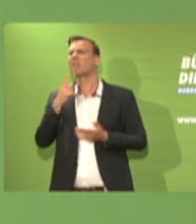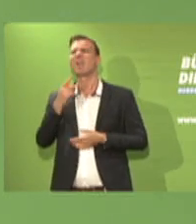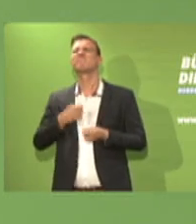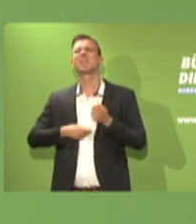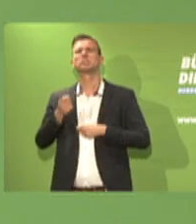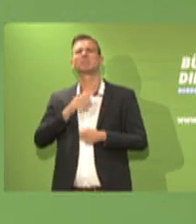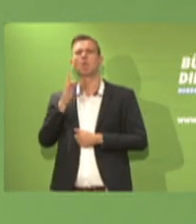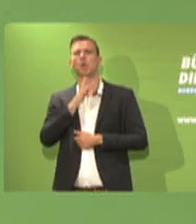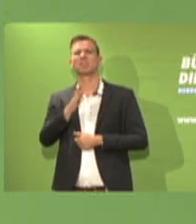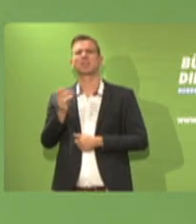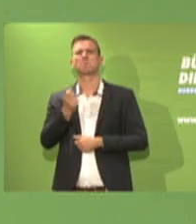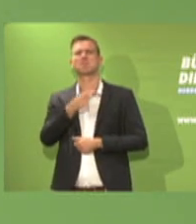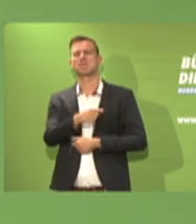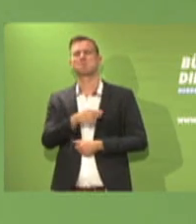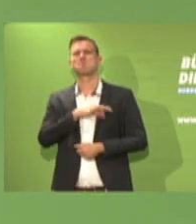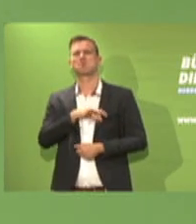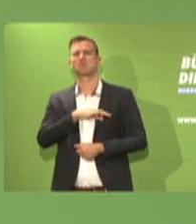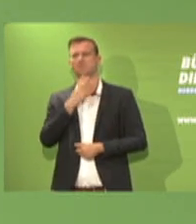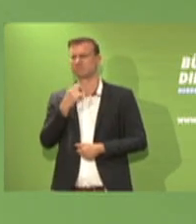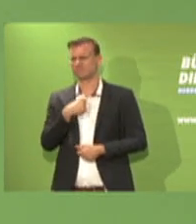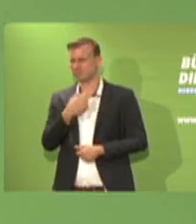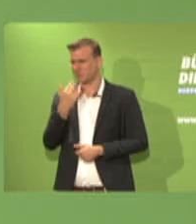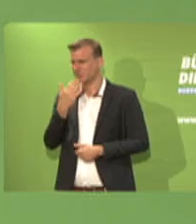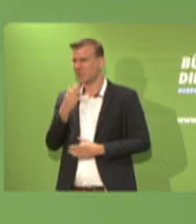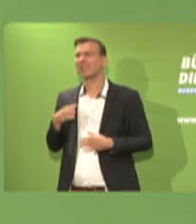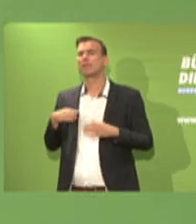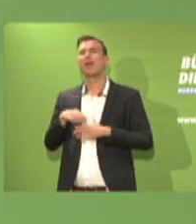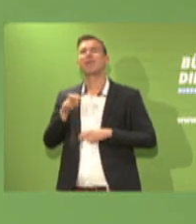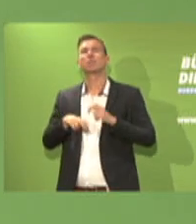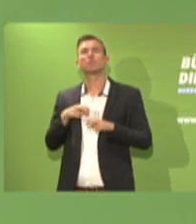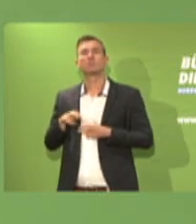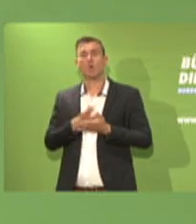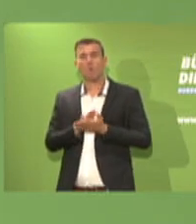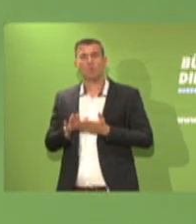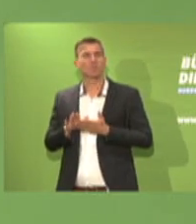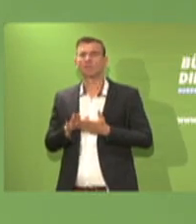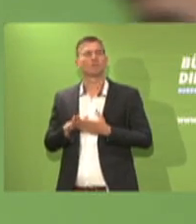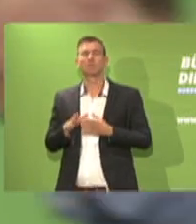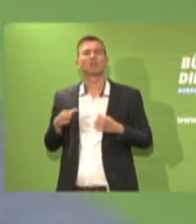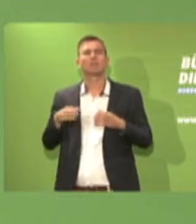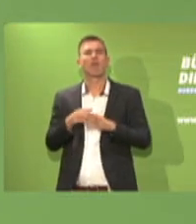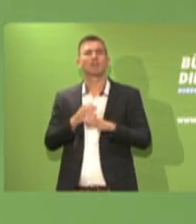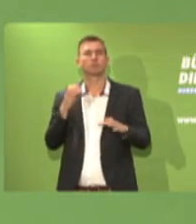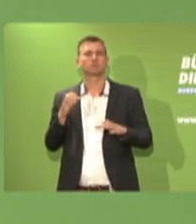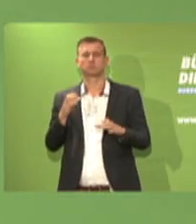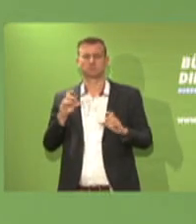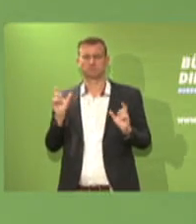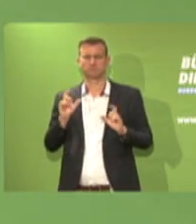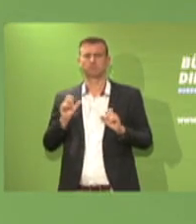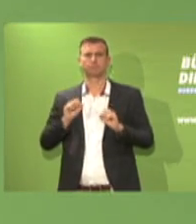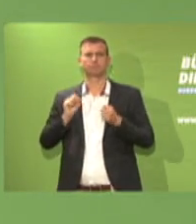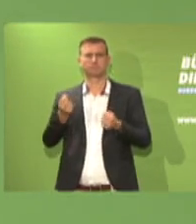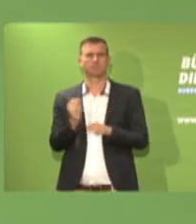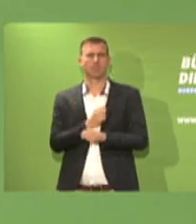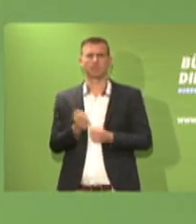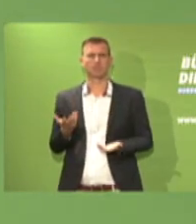wirtschaftlich orientierter Betrieb. Ohne Gemeinnützigkeit kann ein Bürgerbusverein nicht existieren. Und ich weiß, es war sehr zäh,